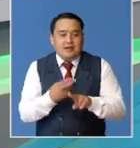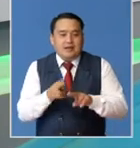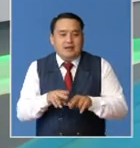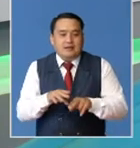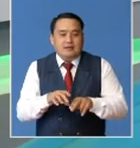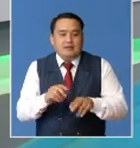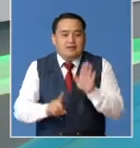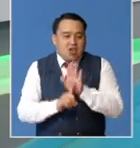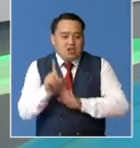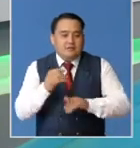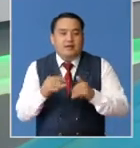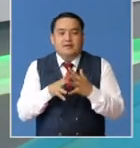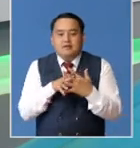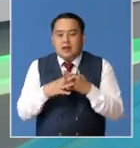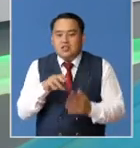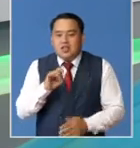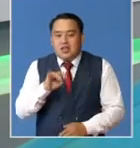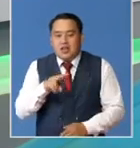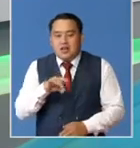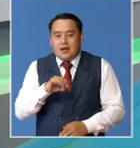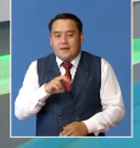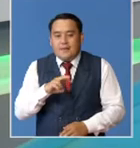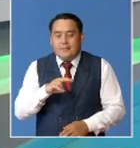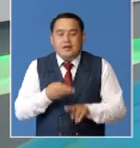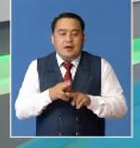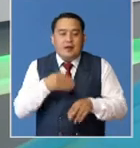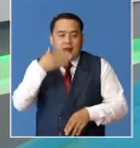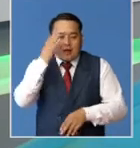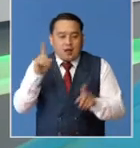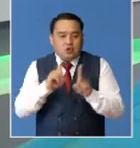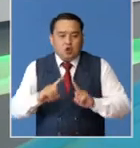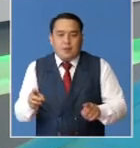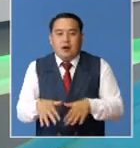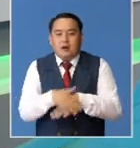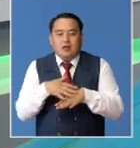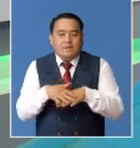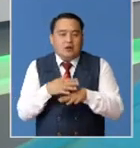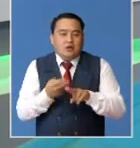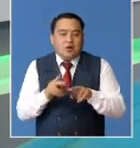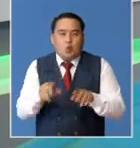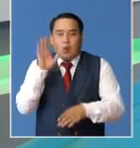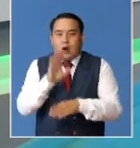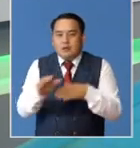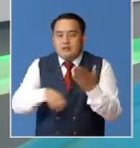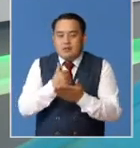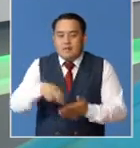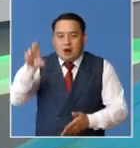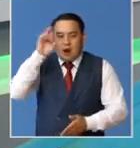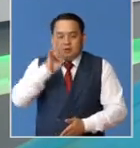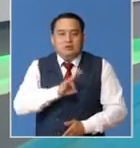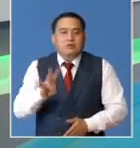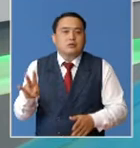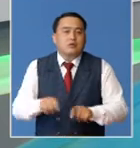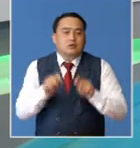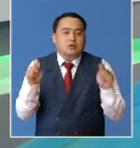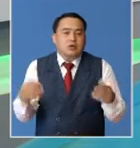лагеря начался. В селе Жалаулой Кигенского района этим летом особое оживление. Недавний указ главы государства о